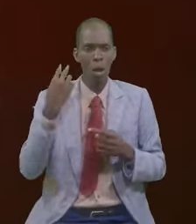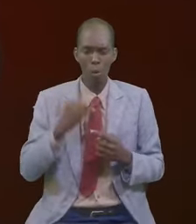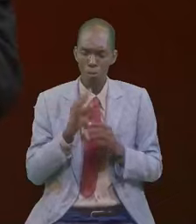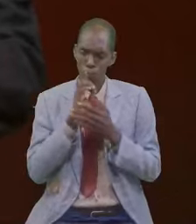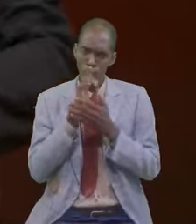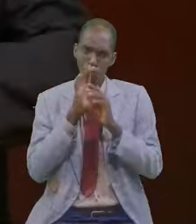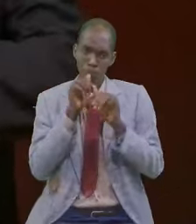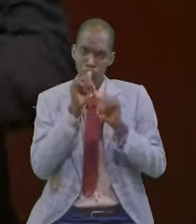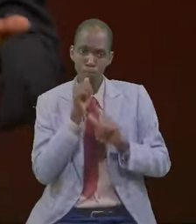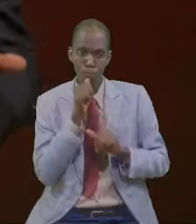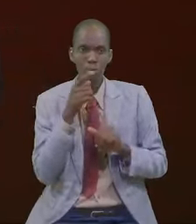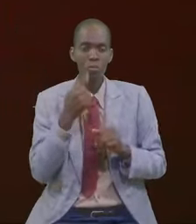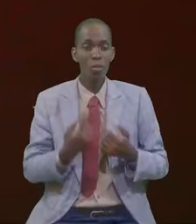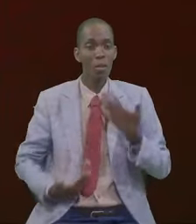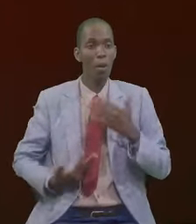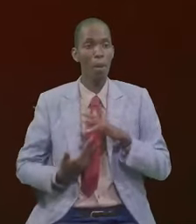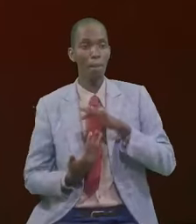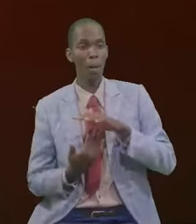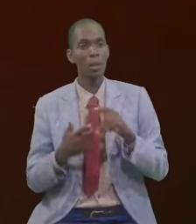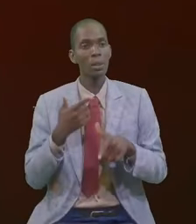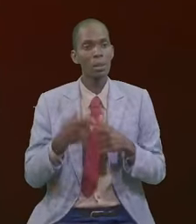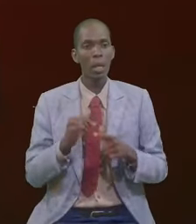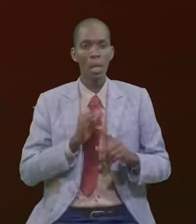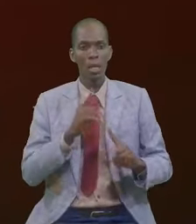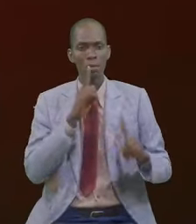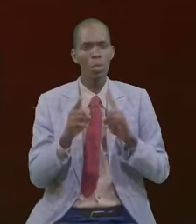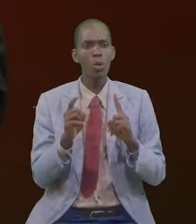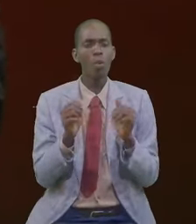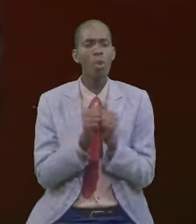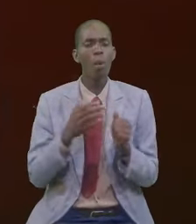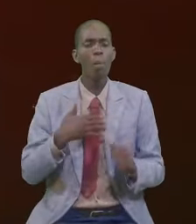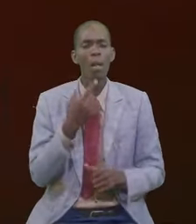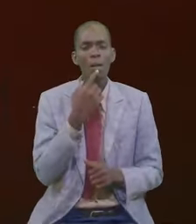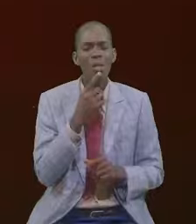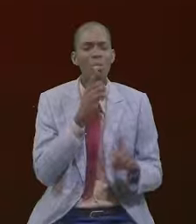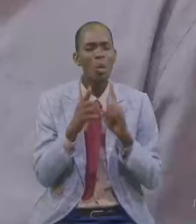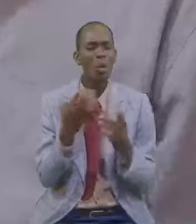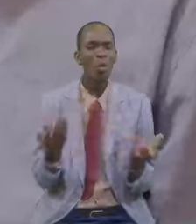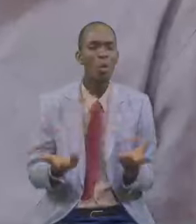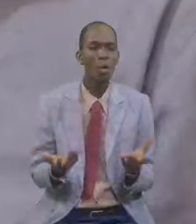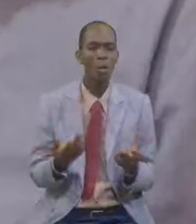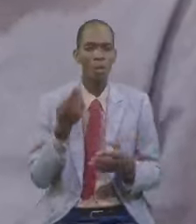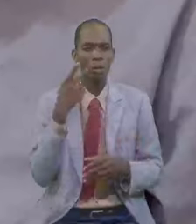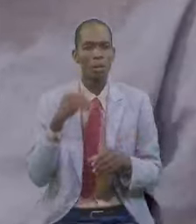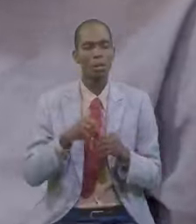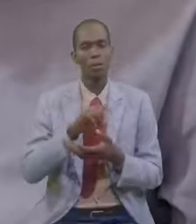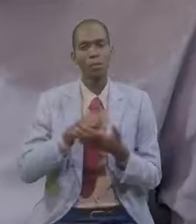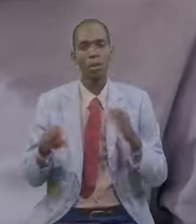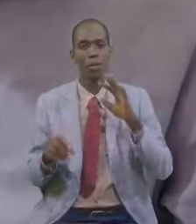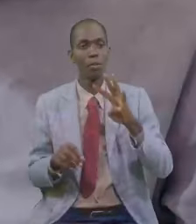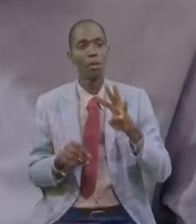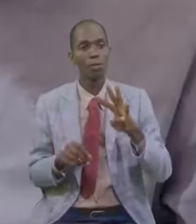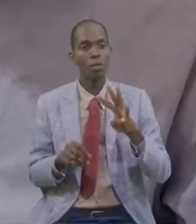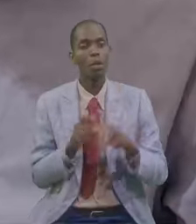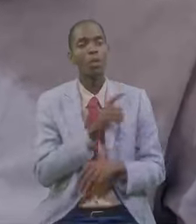me consumait et la parole est venue sur ma langue. Qu'est-ce qu'il dit de sa langue? Verset